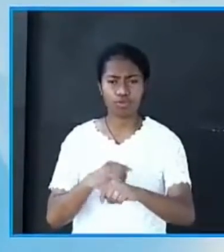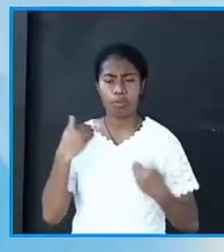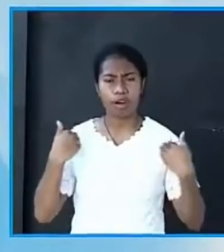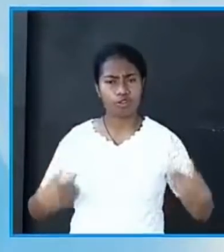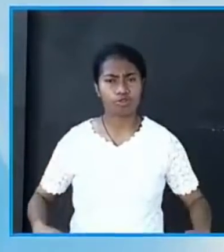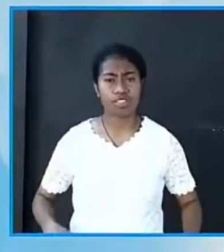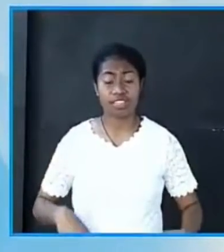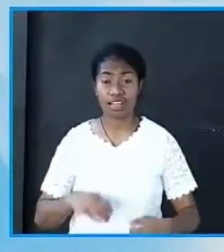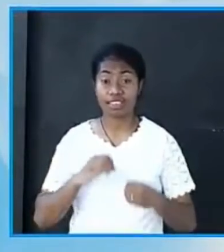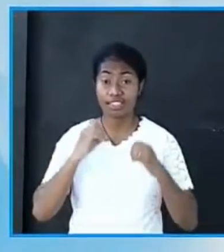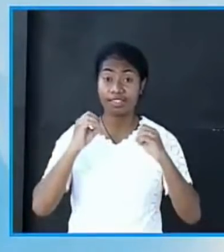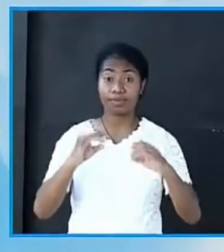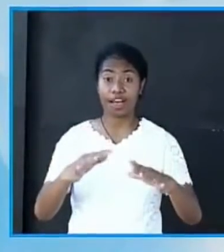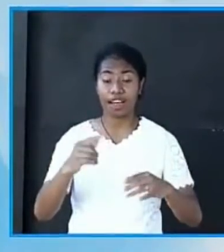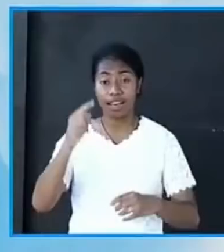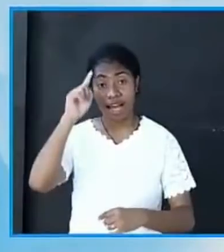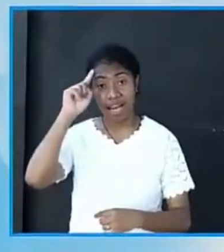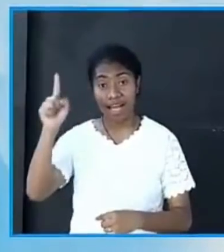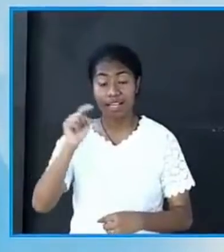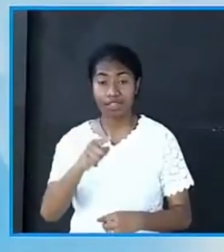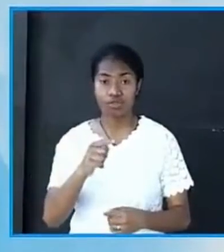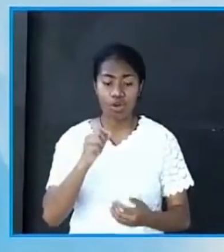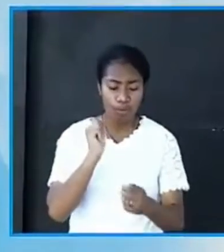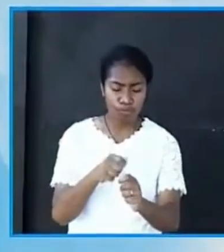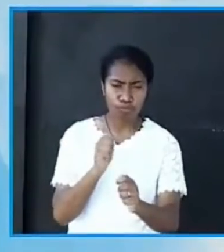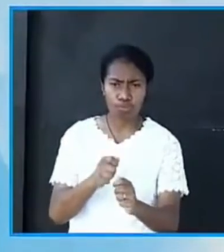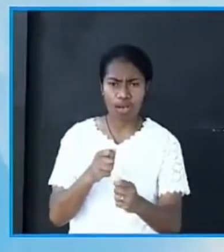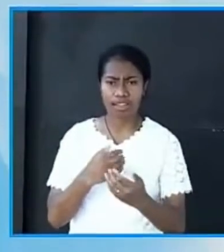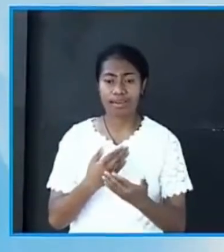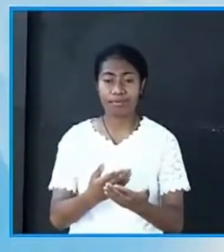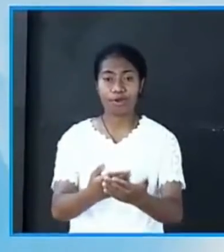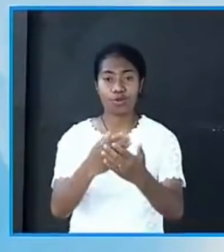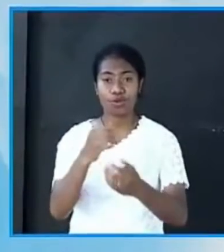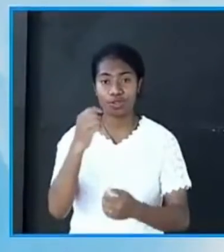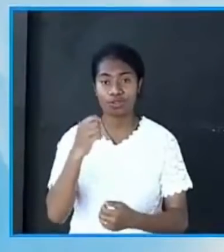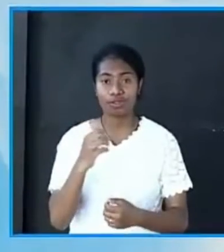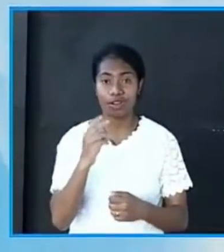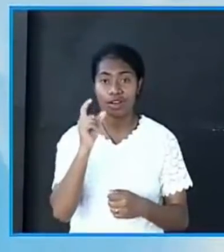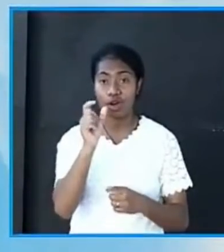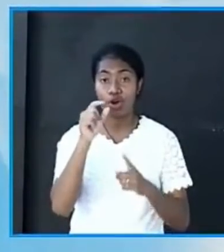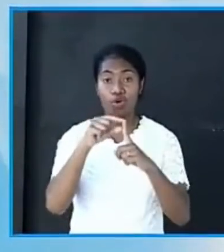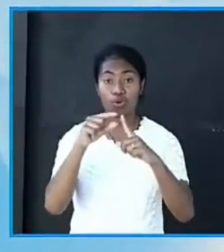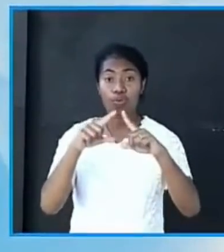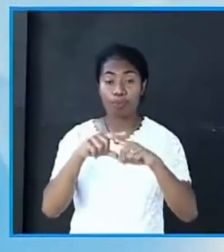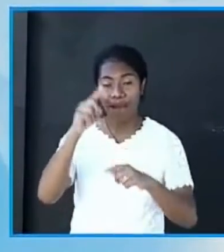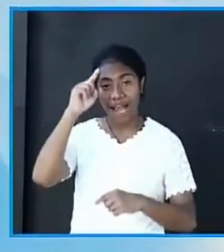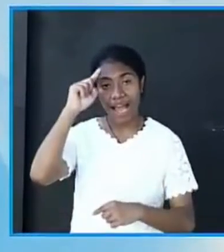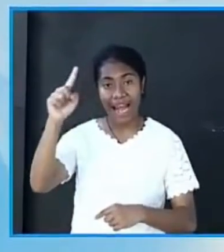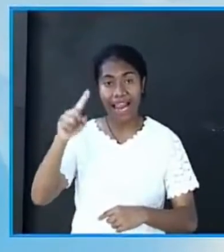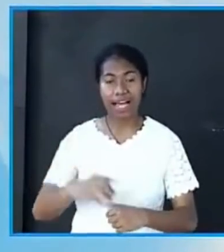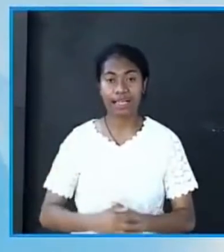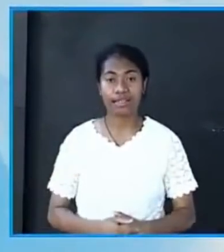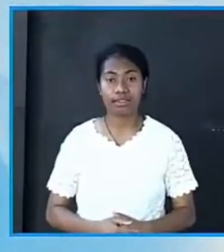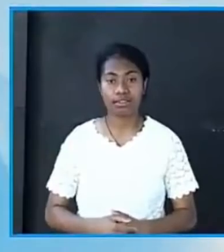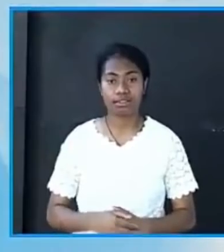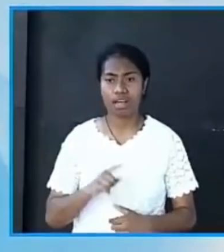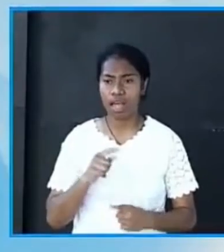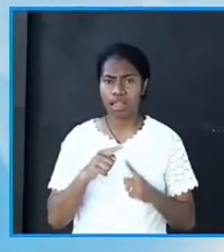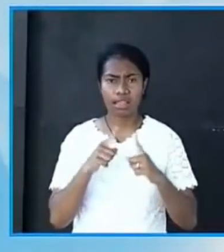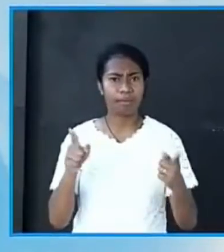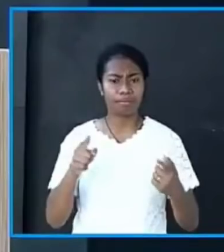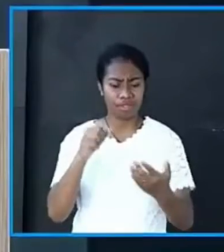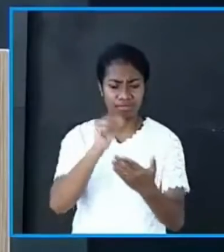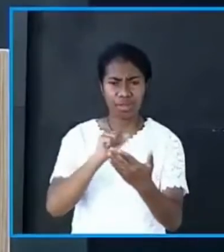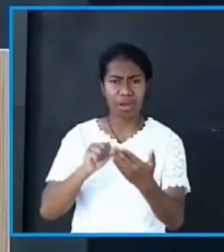dibuatnya lah dia menurut rupa Allah Hai gambar sudah tidak